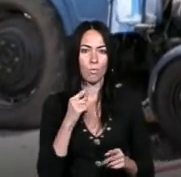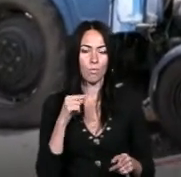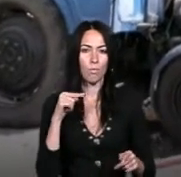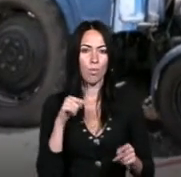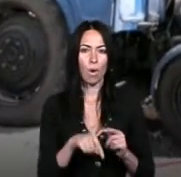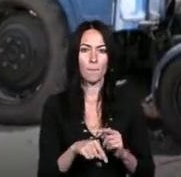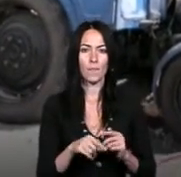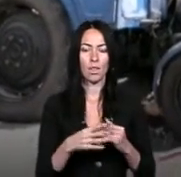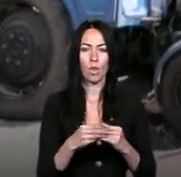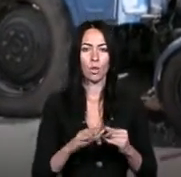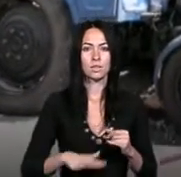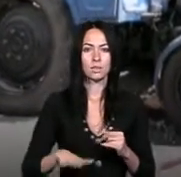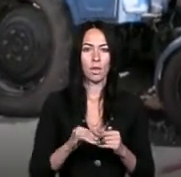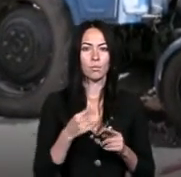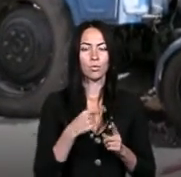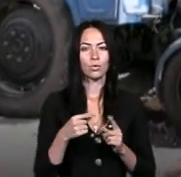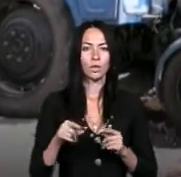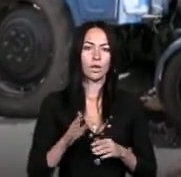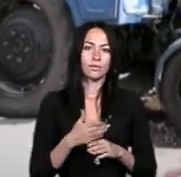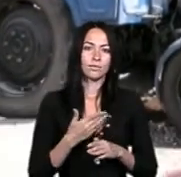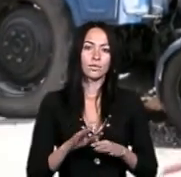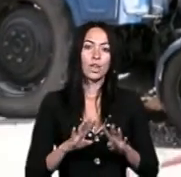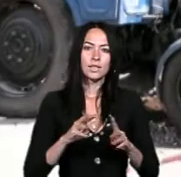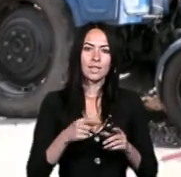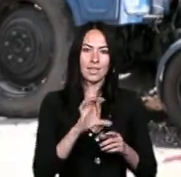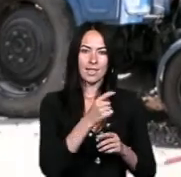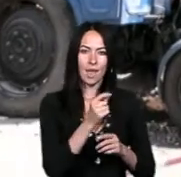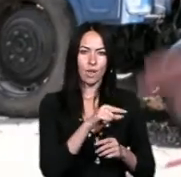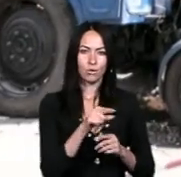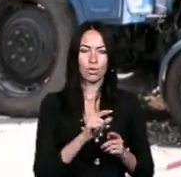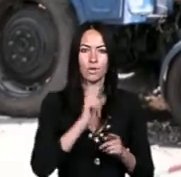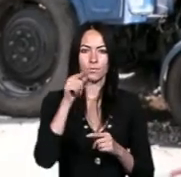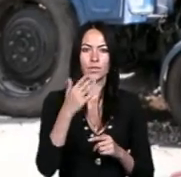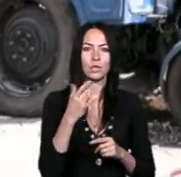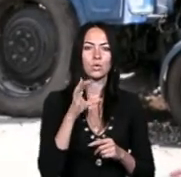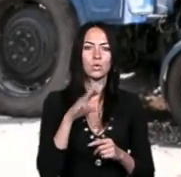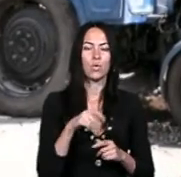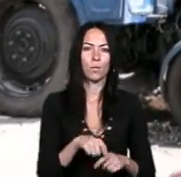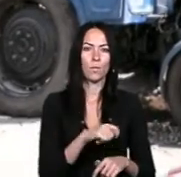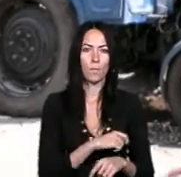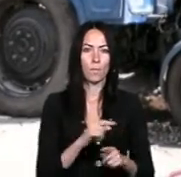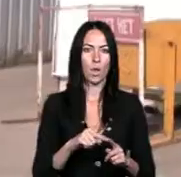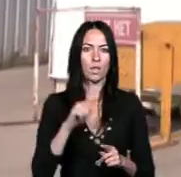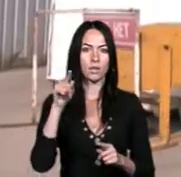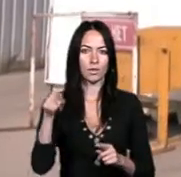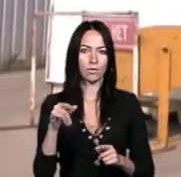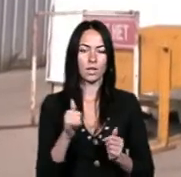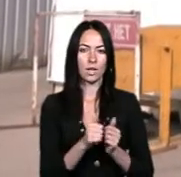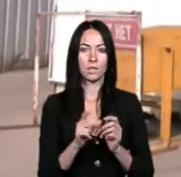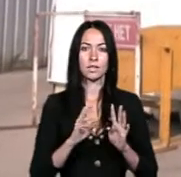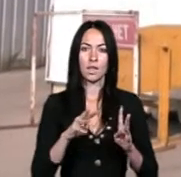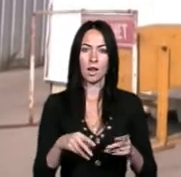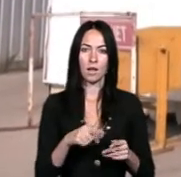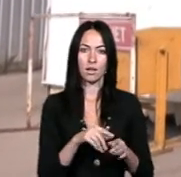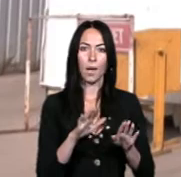і деякі частини трактора летіли на кілька сот метрів звідси. Поруч з трактором знаходиться місце, де